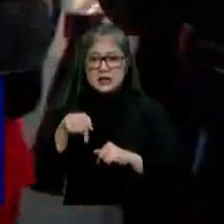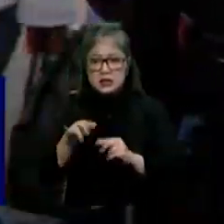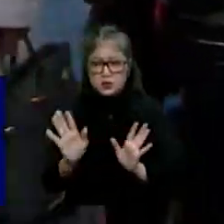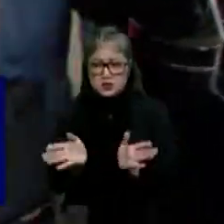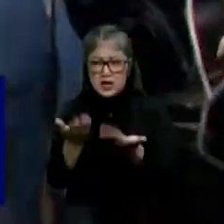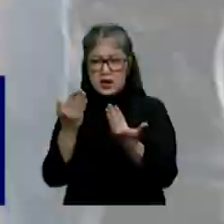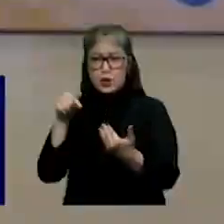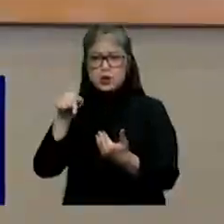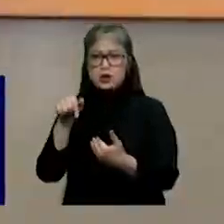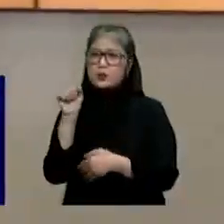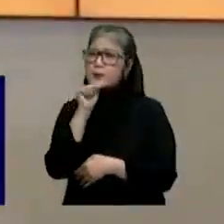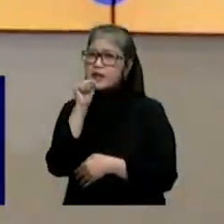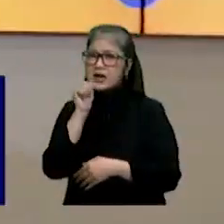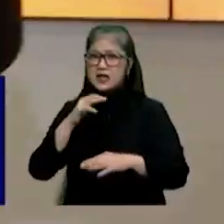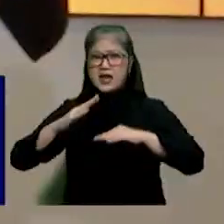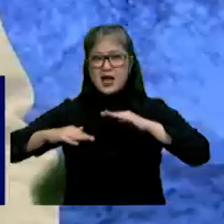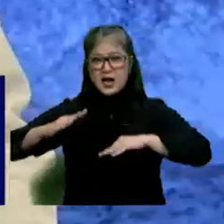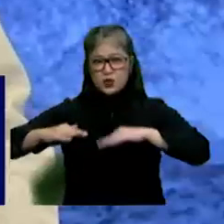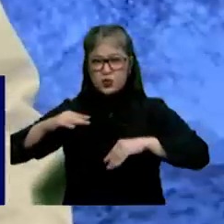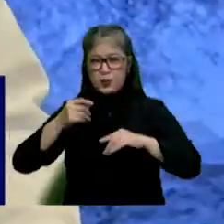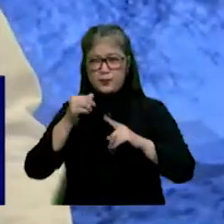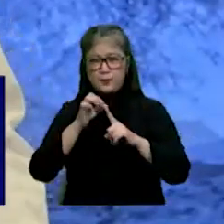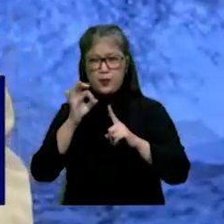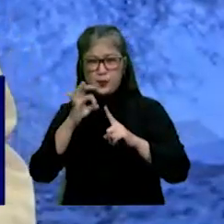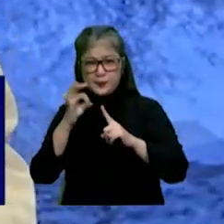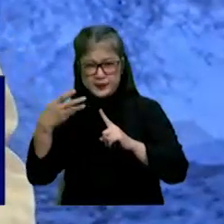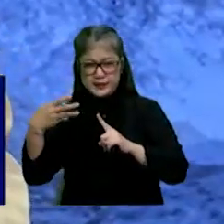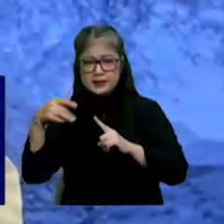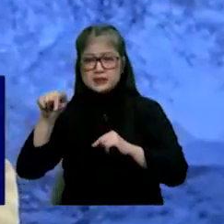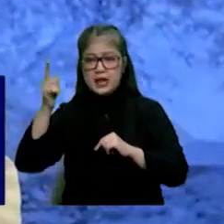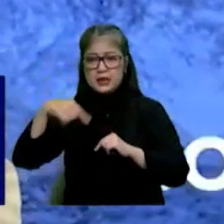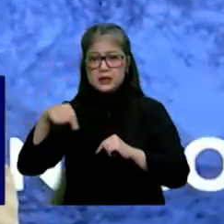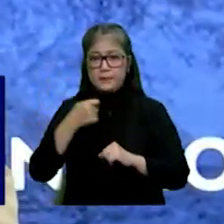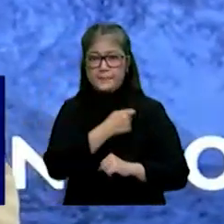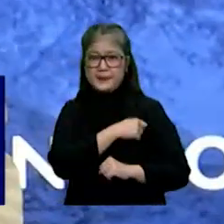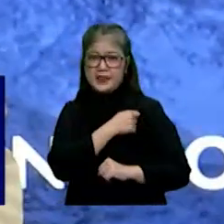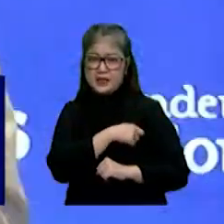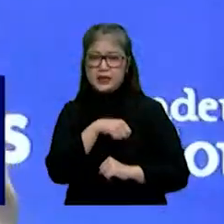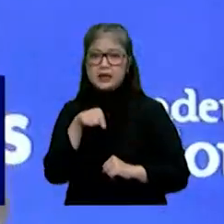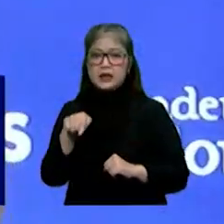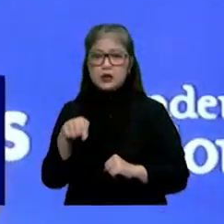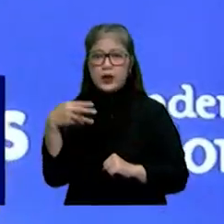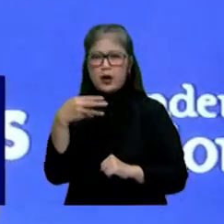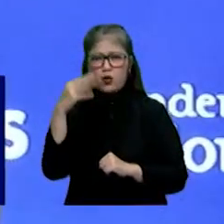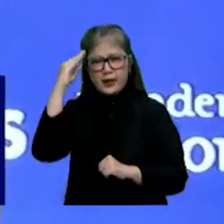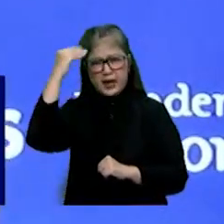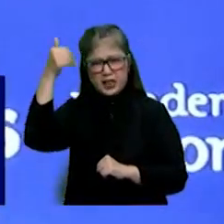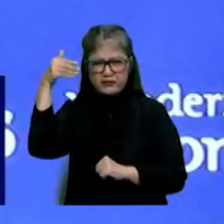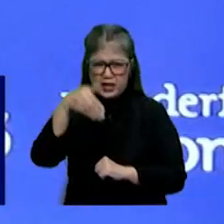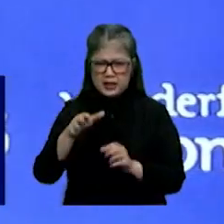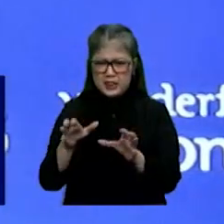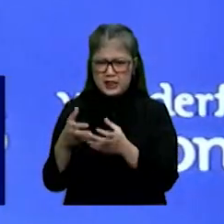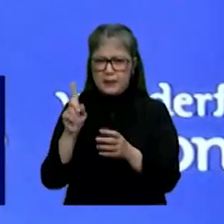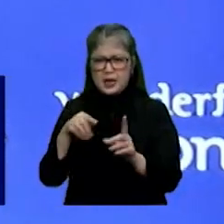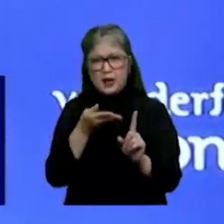Menggandeng Kementerian Pemberdayaan Perempuan dan Pelindungan Anak, Kementerian Pariwisata dan Ekonomi Kreatif ikut menerjunkan tim untuk mengkonfirmasi fakta dugaan pelecehan